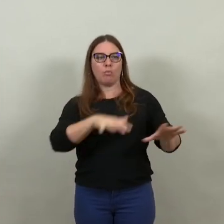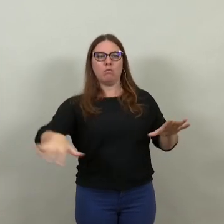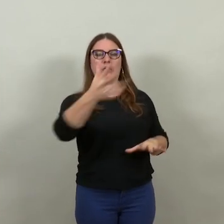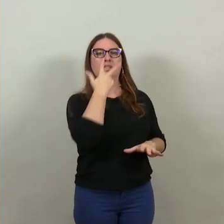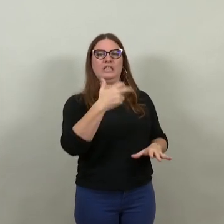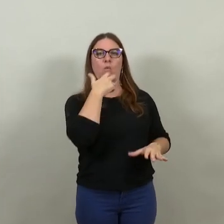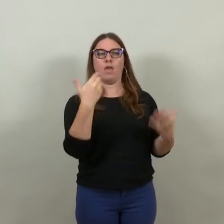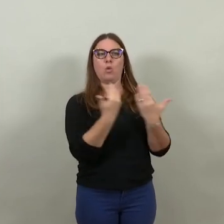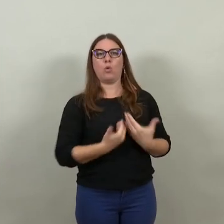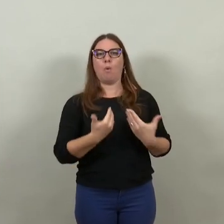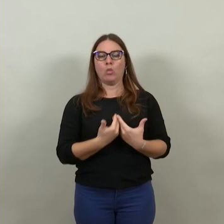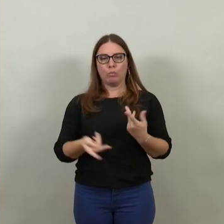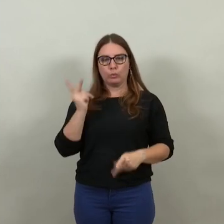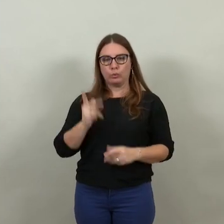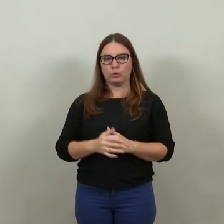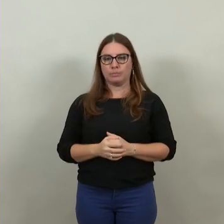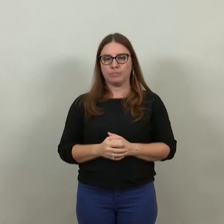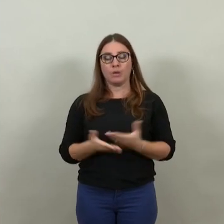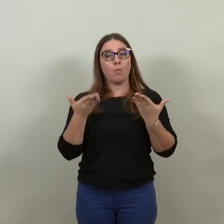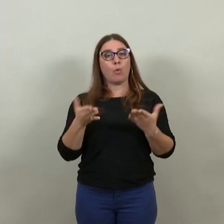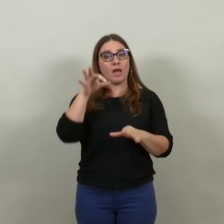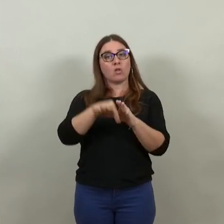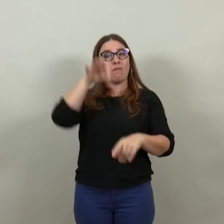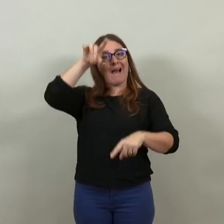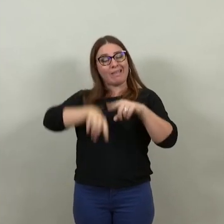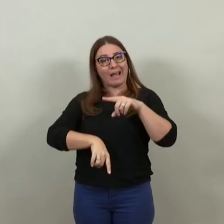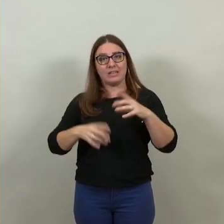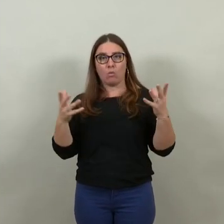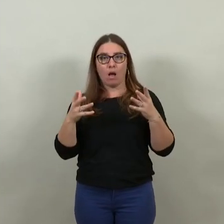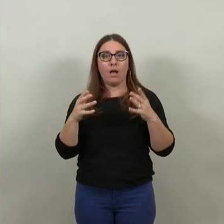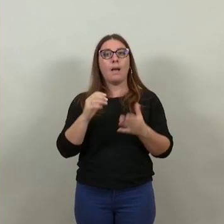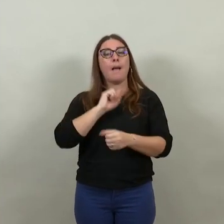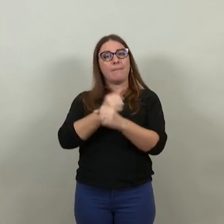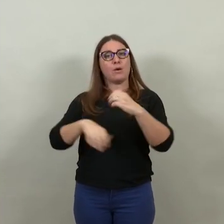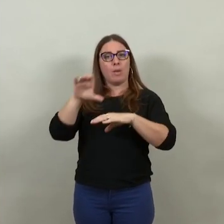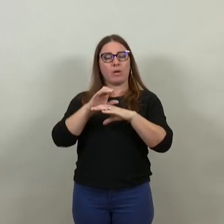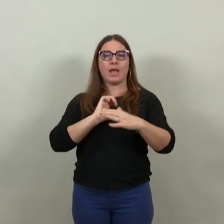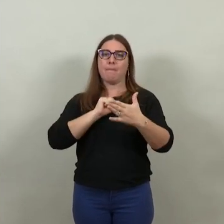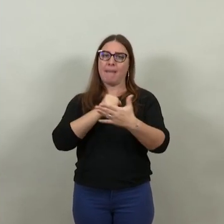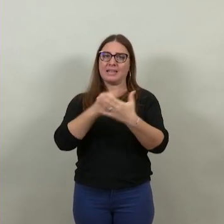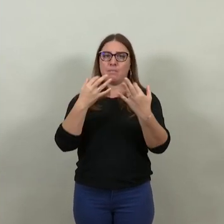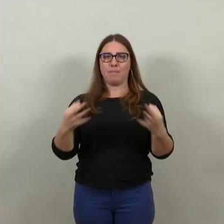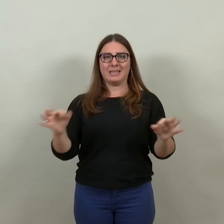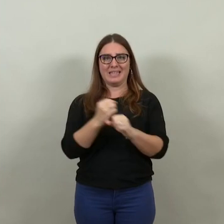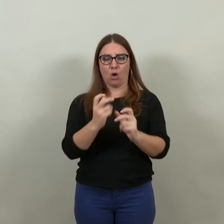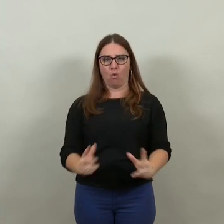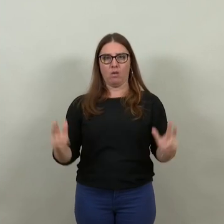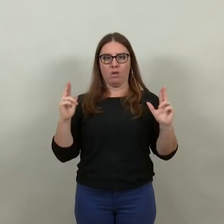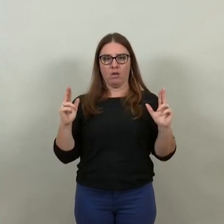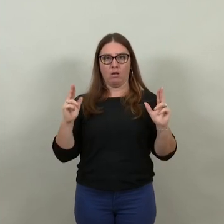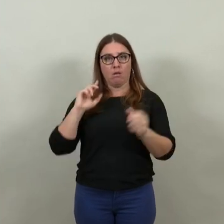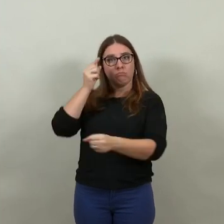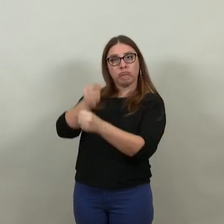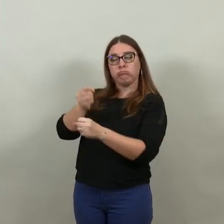citoyens actuellement l'inégibilité est une peine complémentaire d'une durée maximale de 10 ans pouvant être prononcé pour